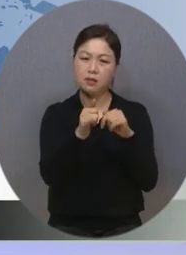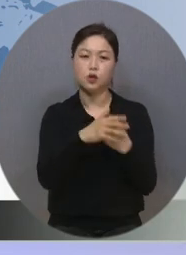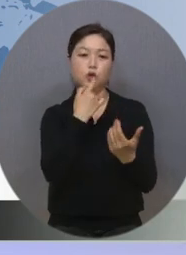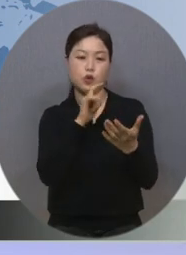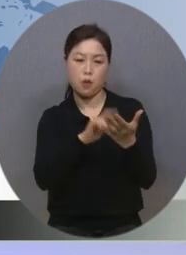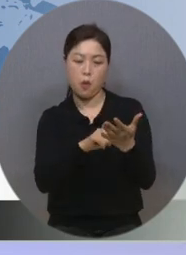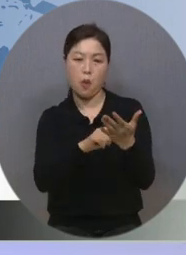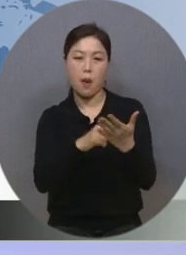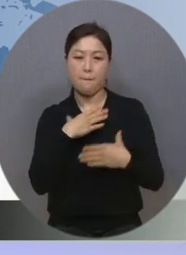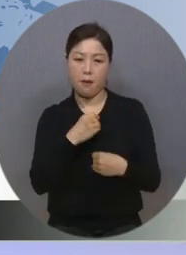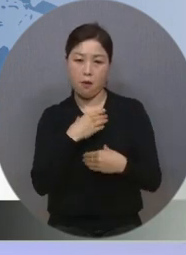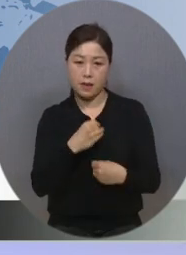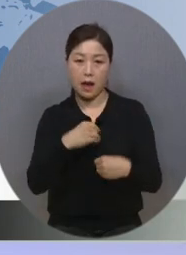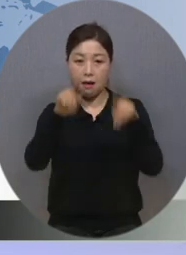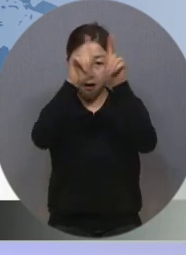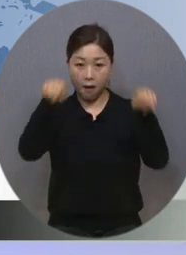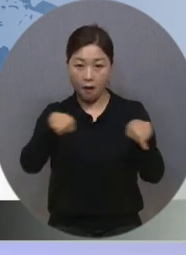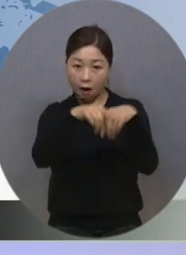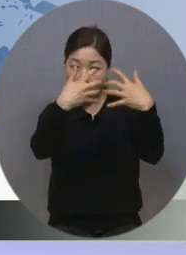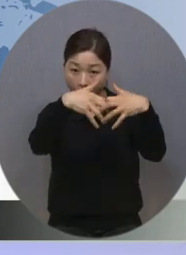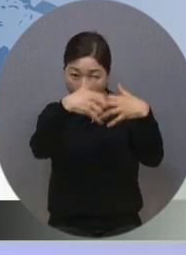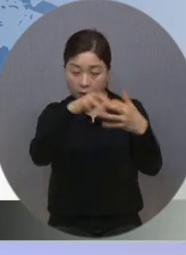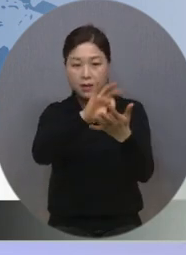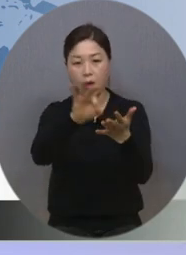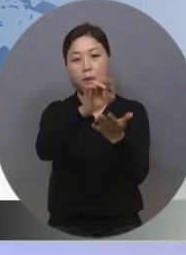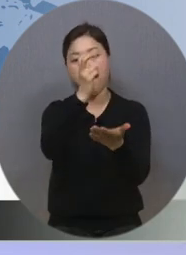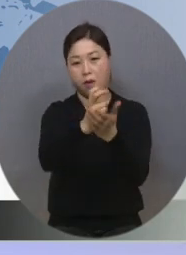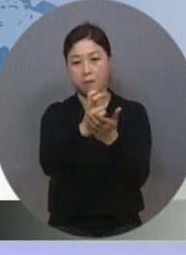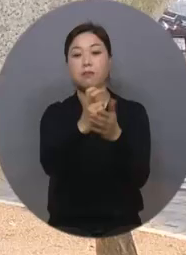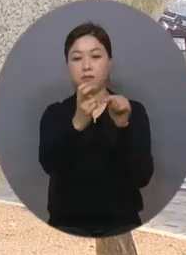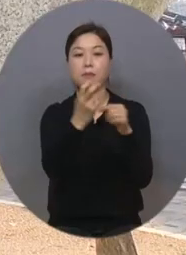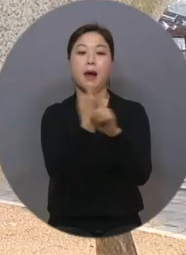편리한 키오스크 이용을 위한 제도 개선이 이뤄집니다.